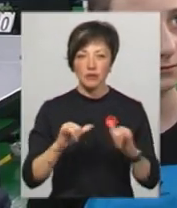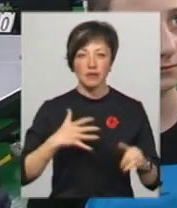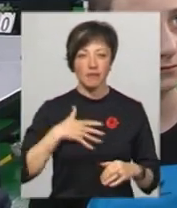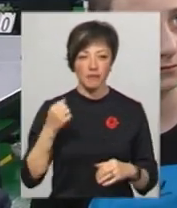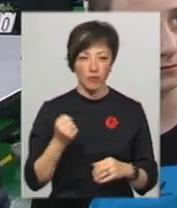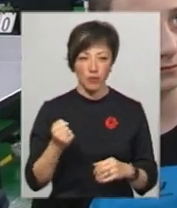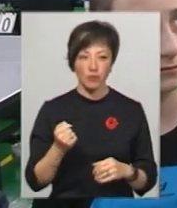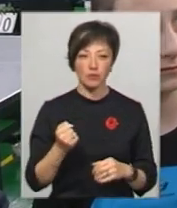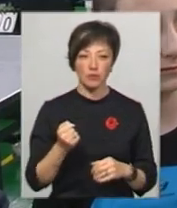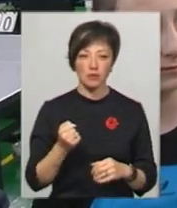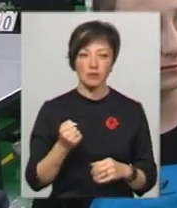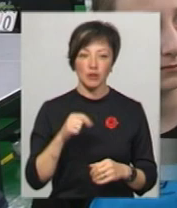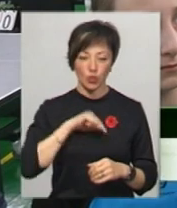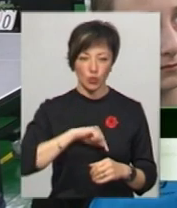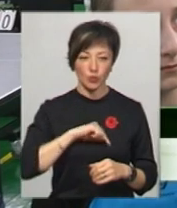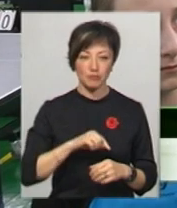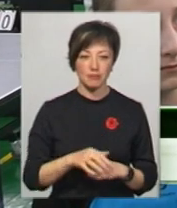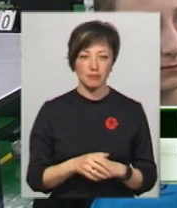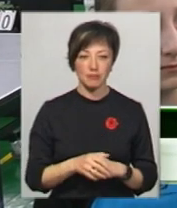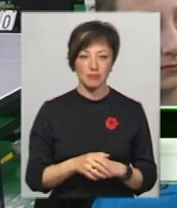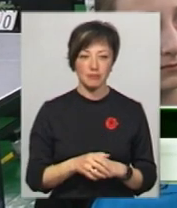Силу волі і силу духу.